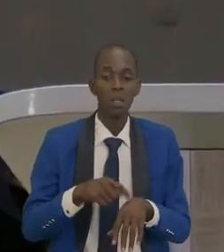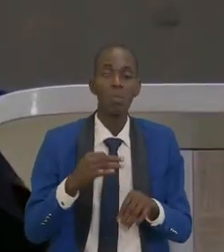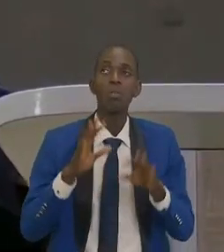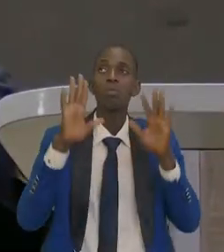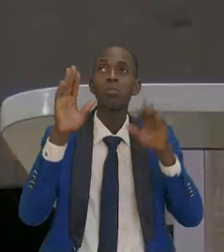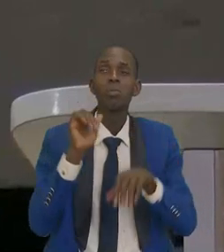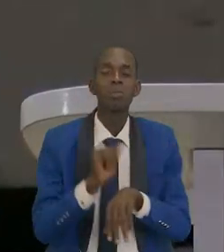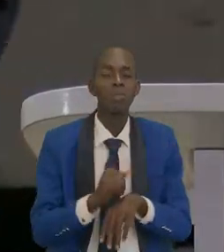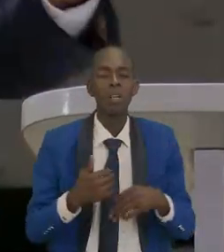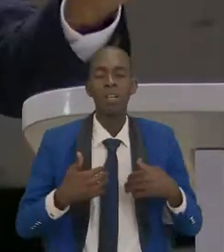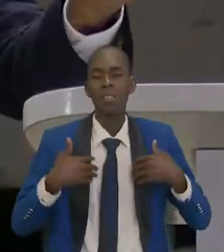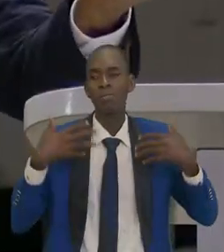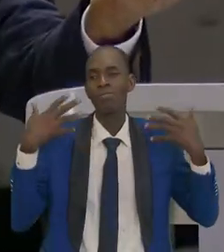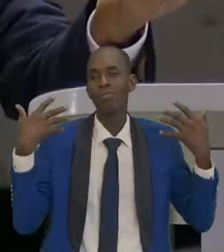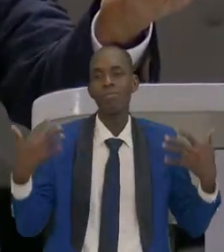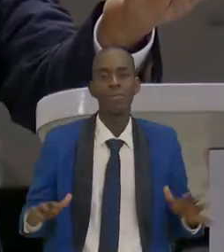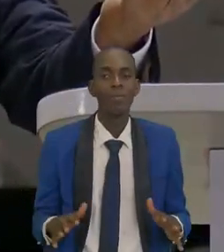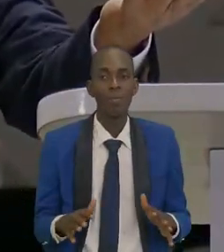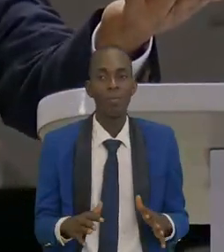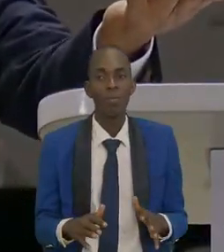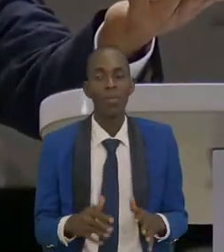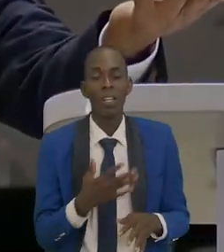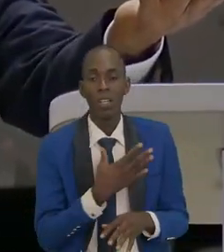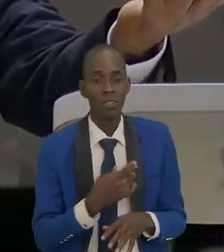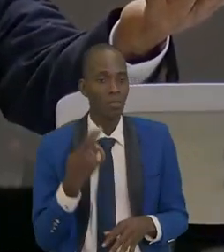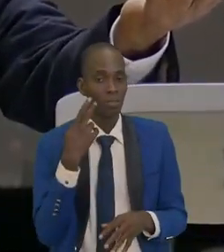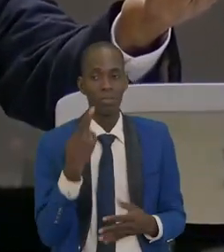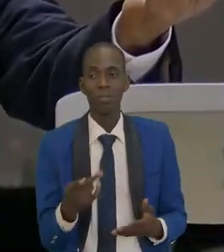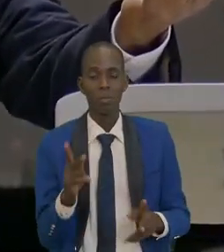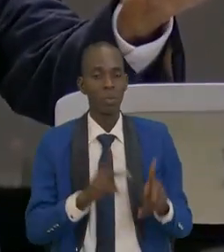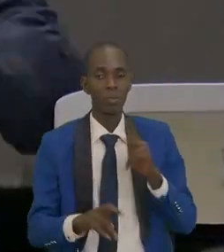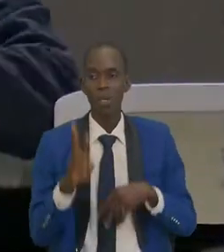passés, les gens ne sont plus convertis.